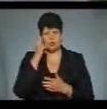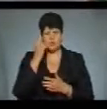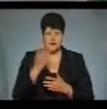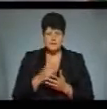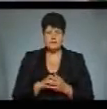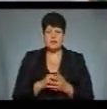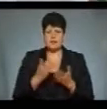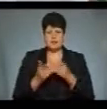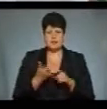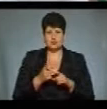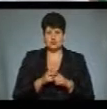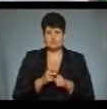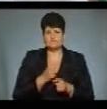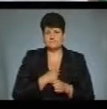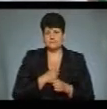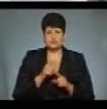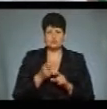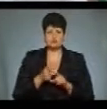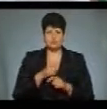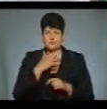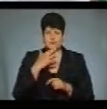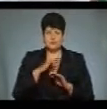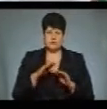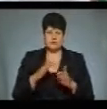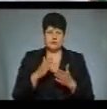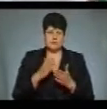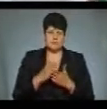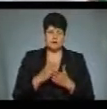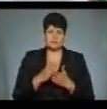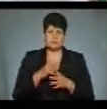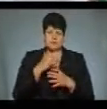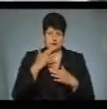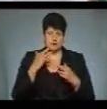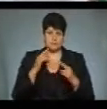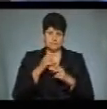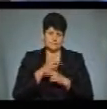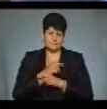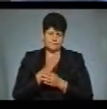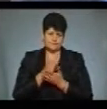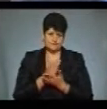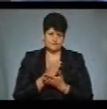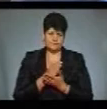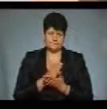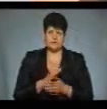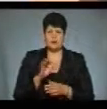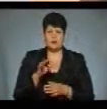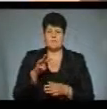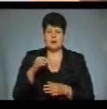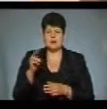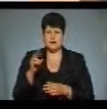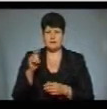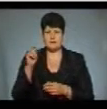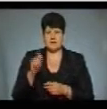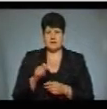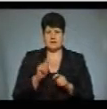але дуже прикро, що дуже багато дітей все-таки допускають і стилістичних, і лексичних помилок. Ольга Майка приїхала перевіряти роботи